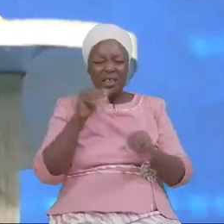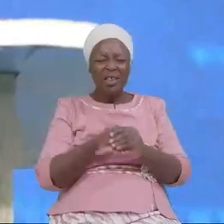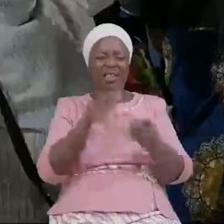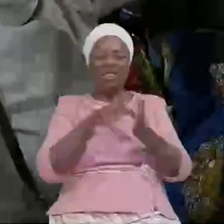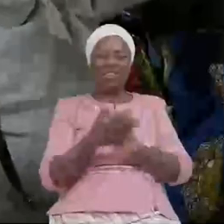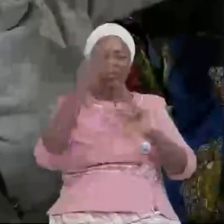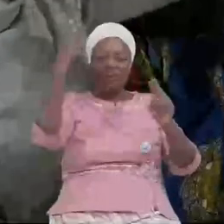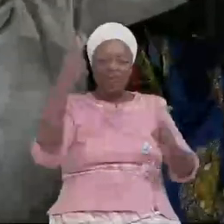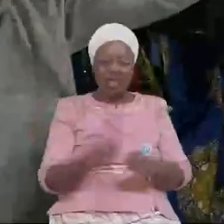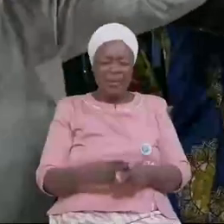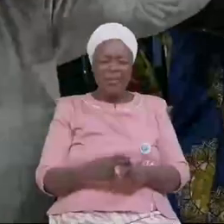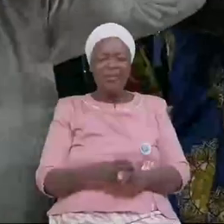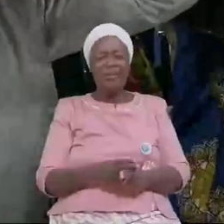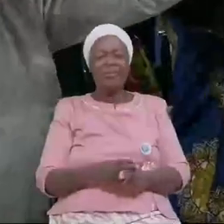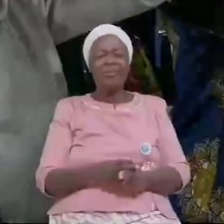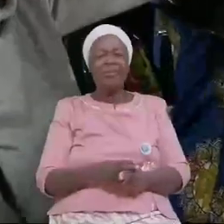Jésus-Christ.